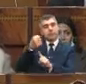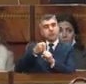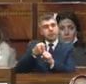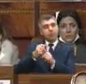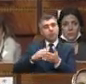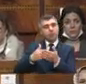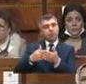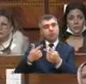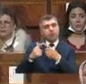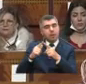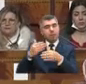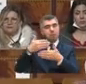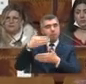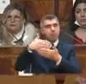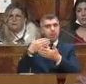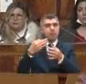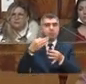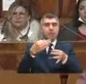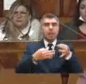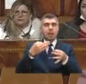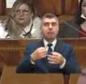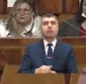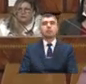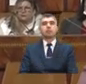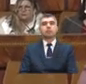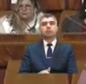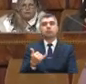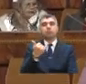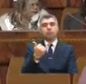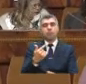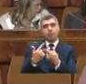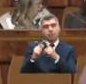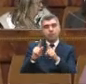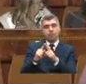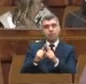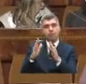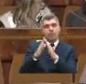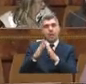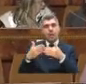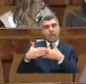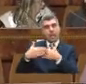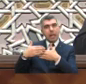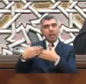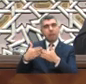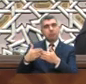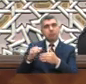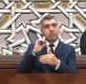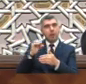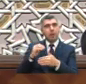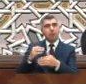تعزيز البنية التحتية للمحاكم ولا سيما تعزيز دور القاضي المقيم. جواب السيد